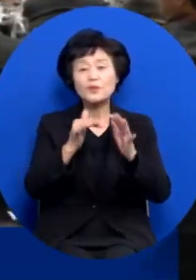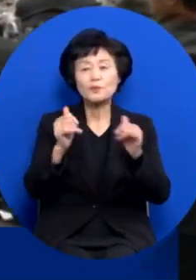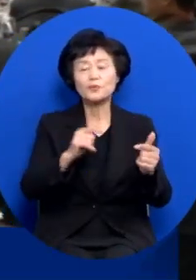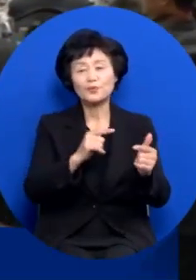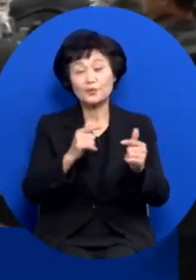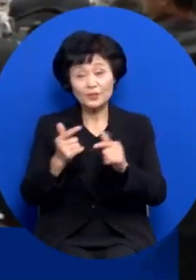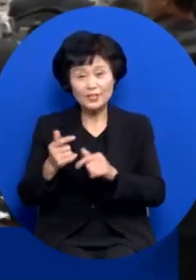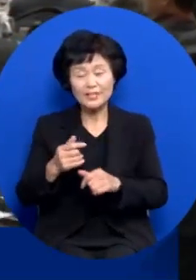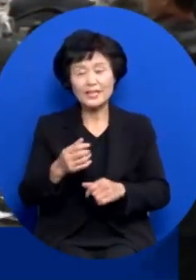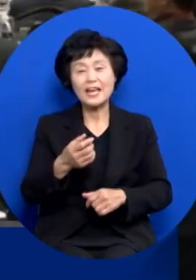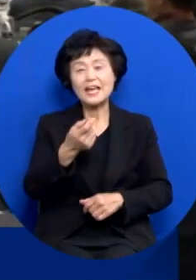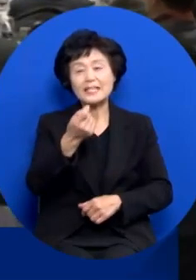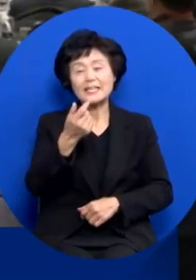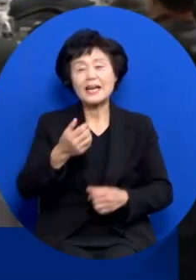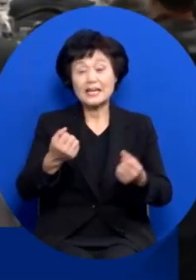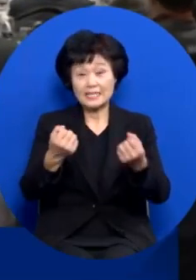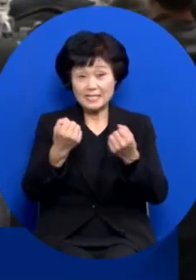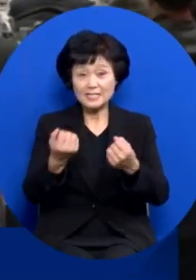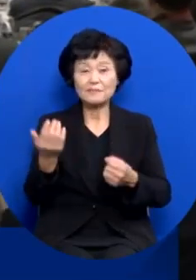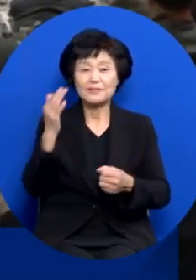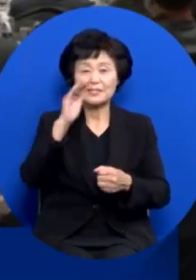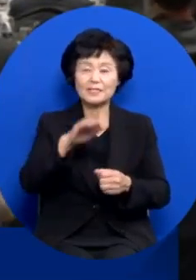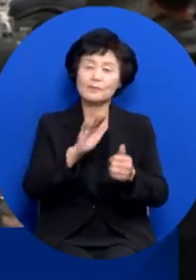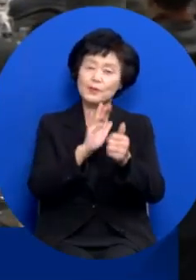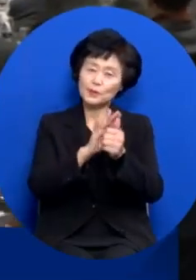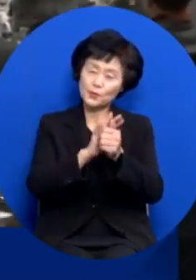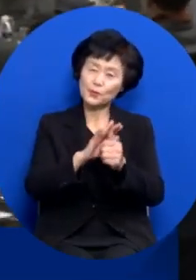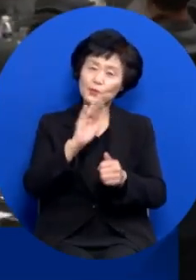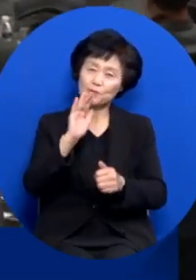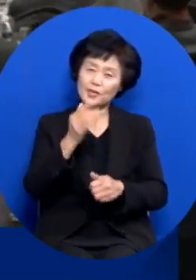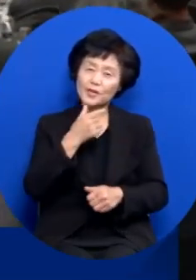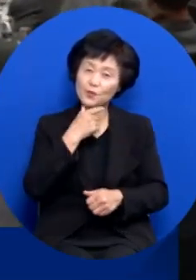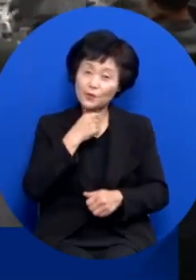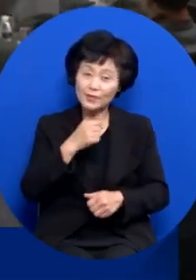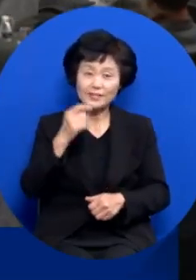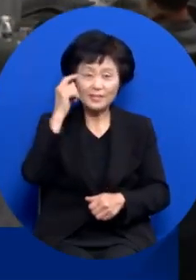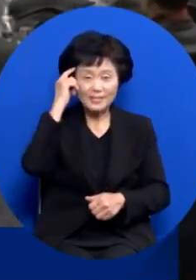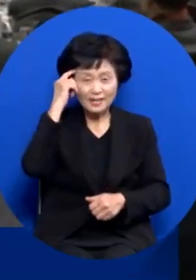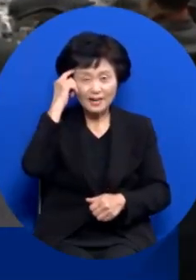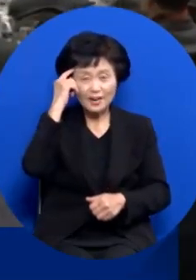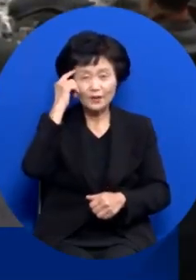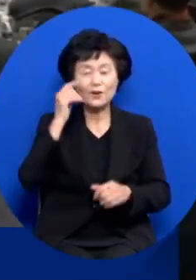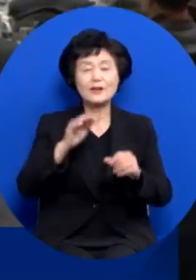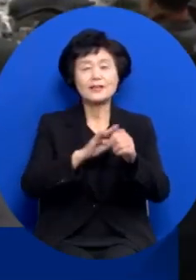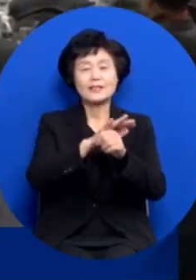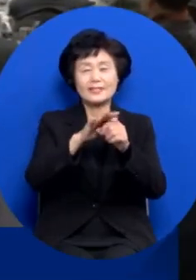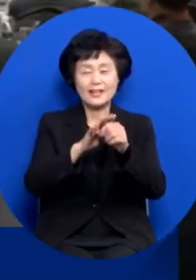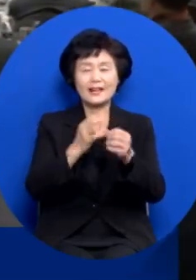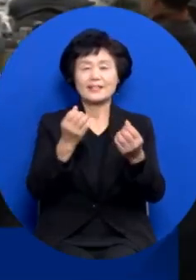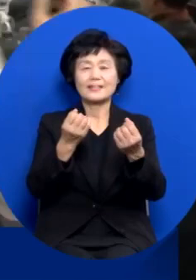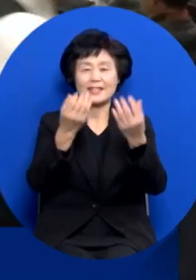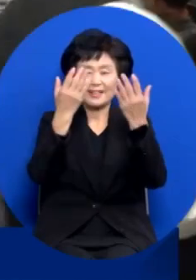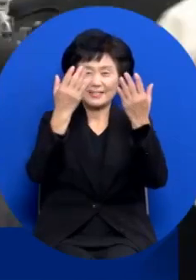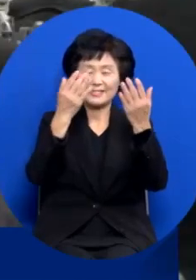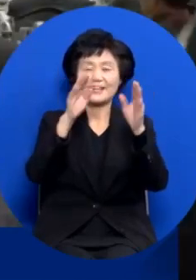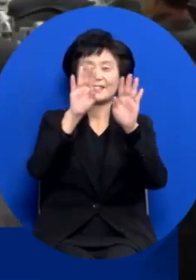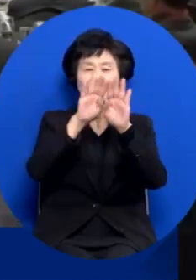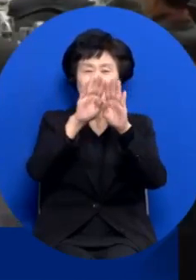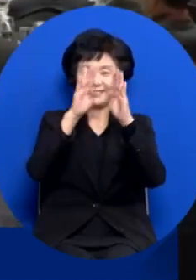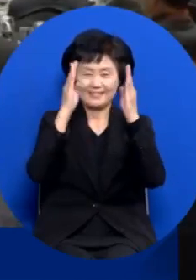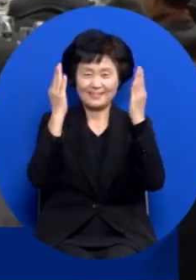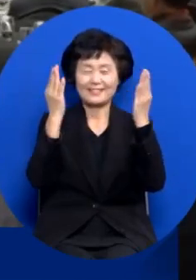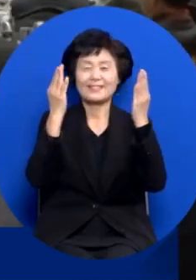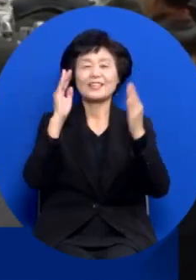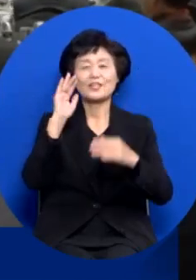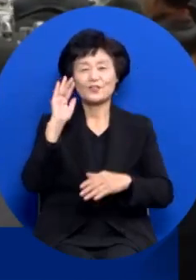좀 도움이 됐으면 좋겠다 하는 그런 마음을 가지고 사랑의